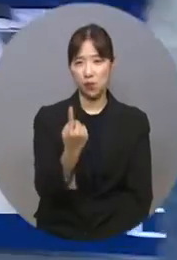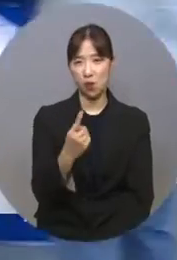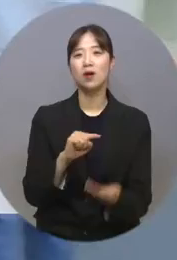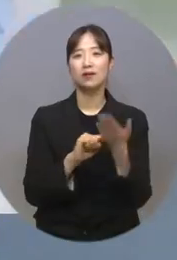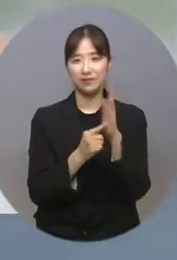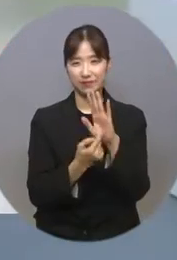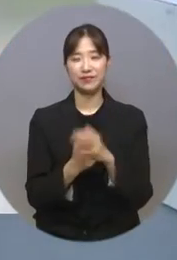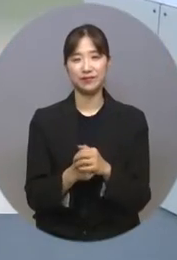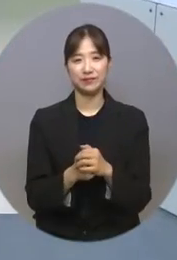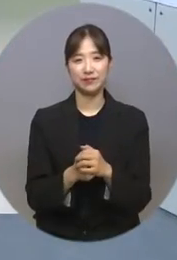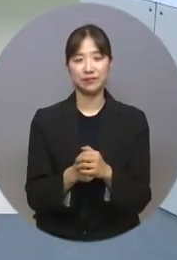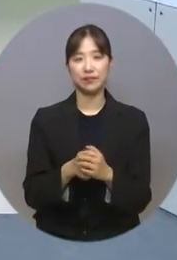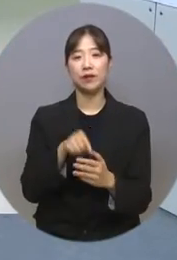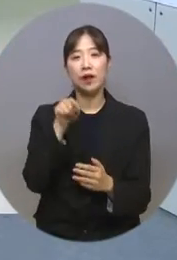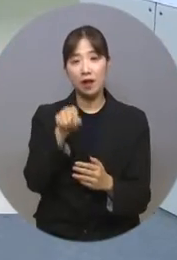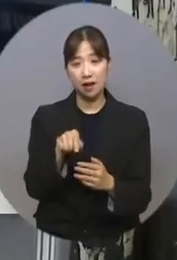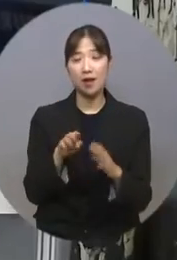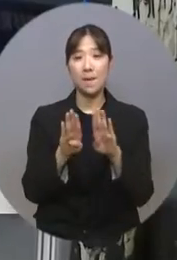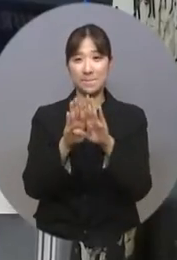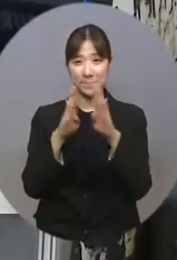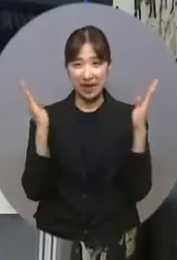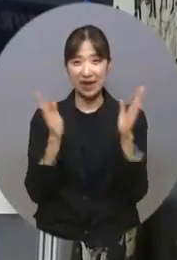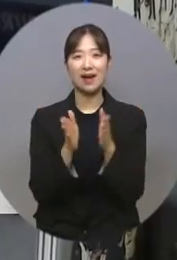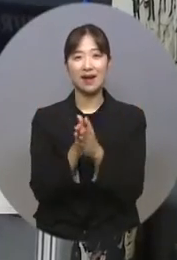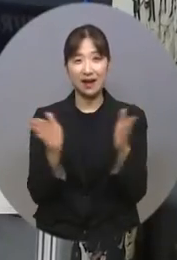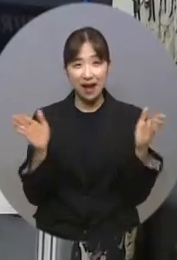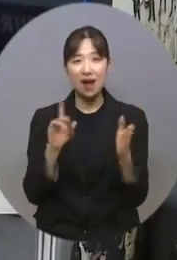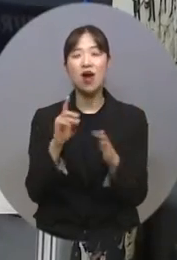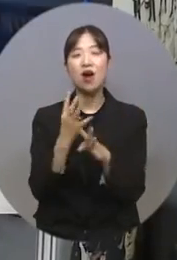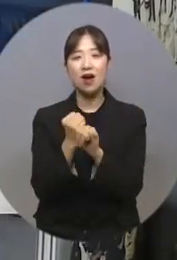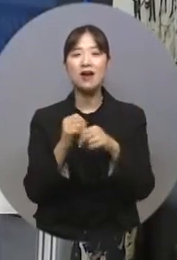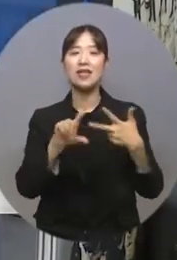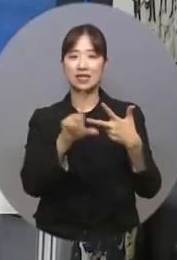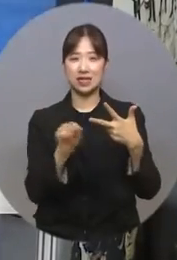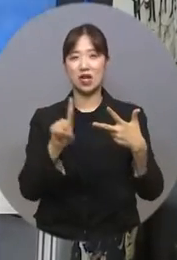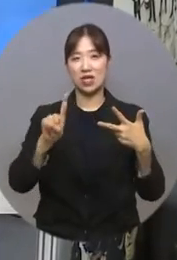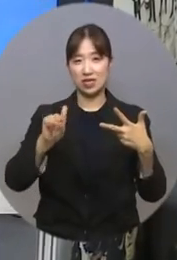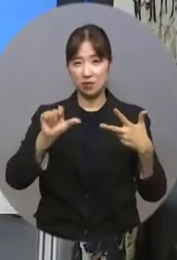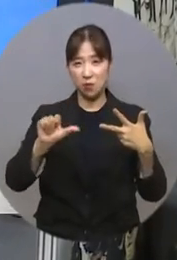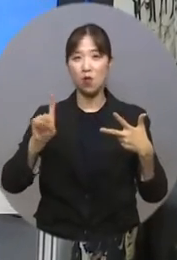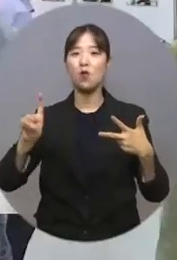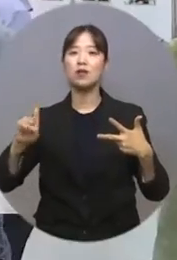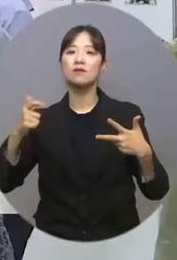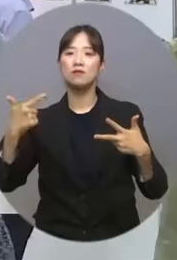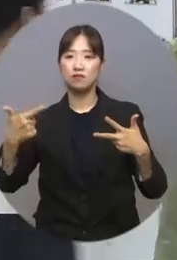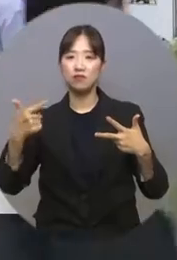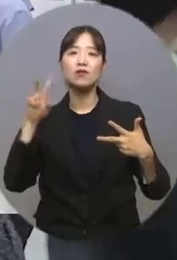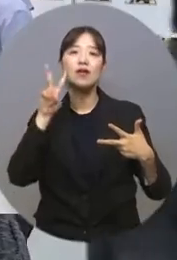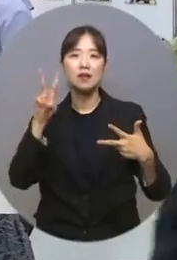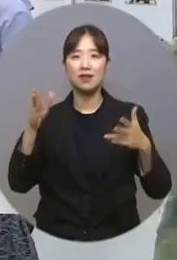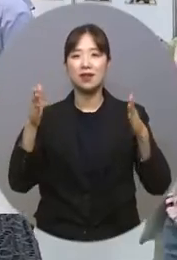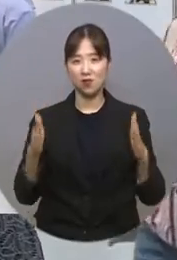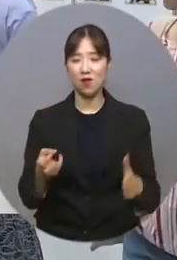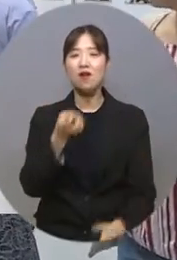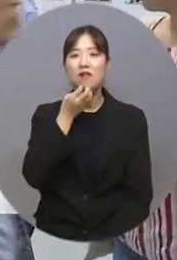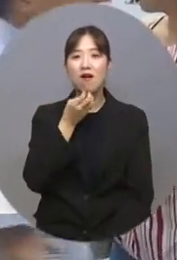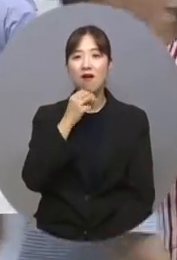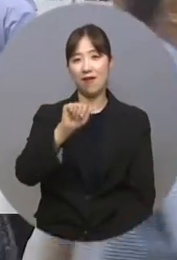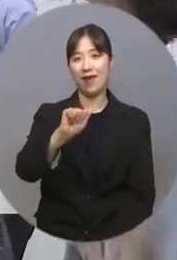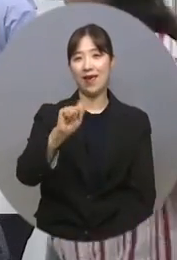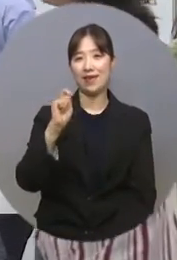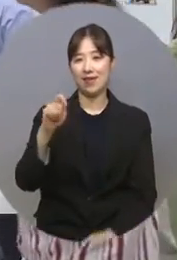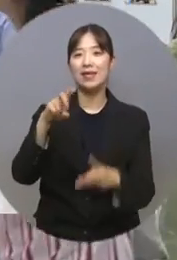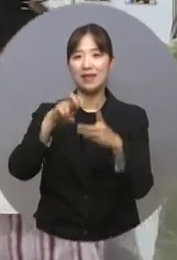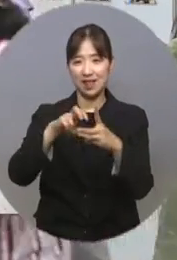발달장애 전문 박람회 제2회 오티즘 엑스포가 7월 15일부터 16일까지 이틀간 서울 AT센터에서